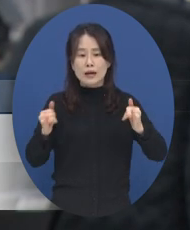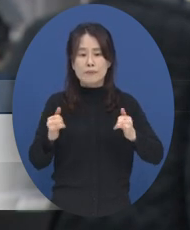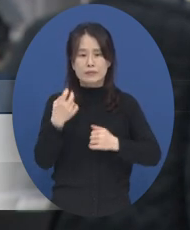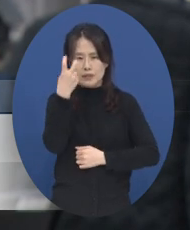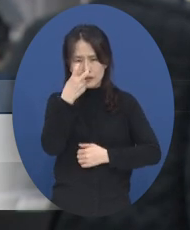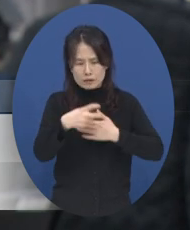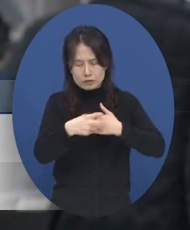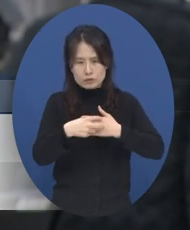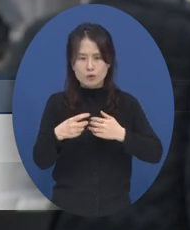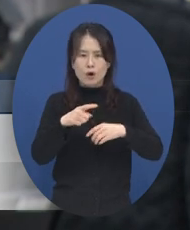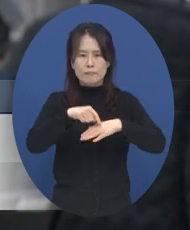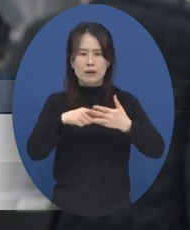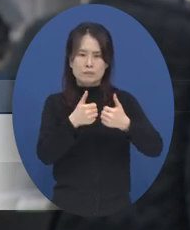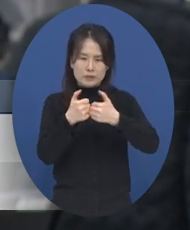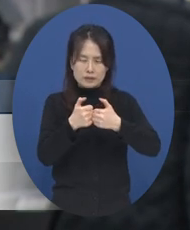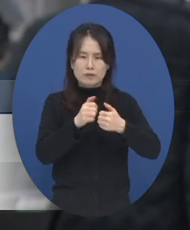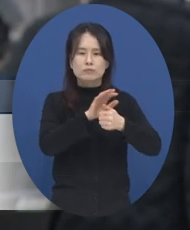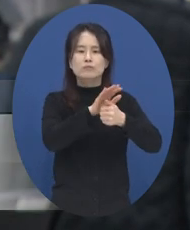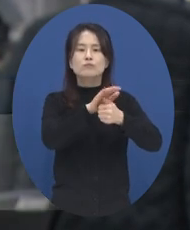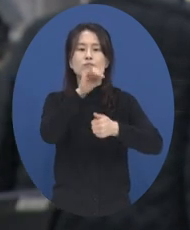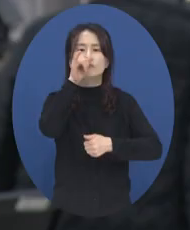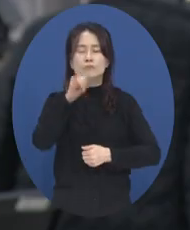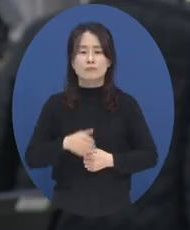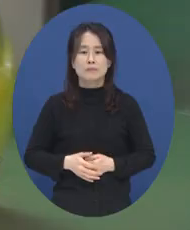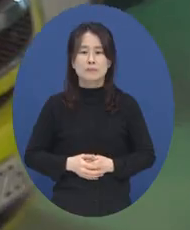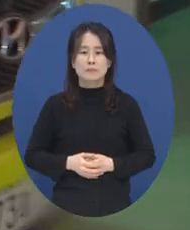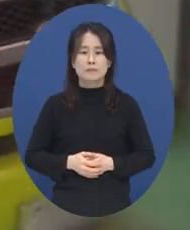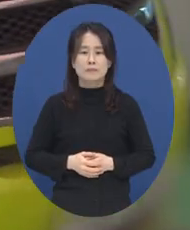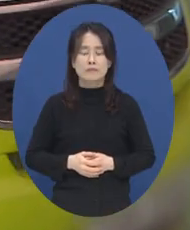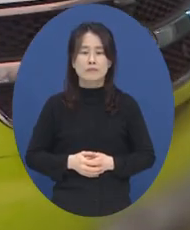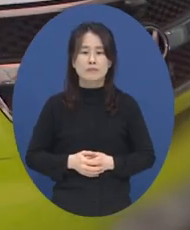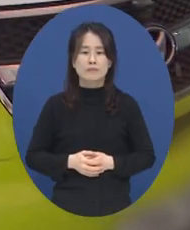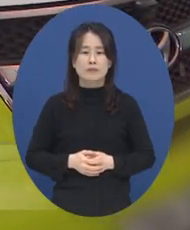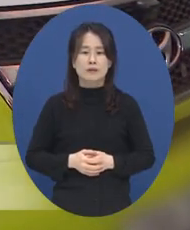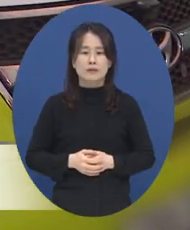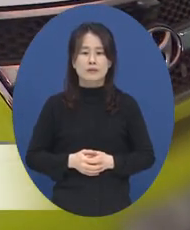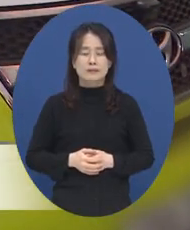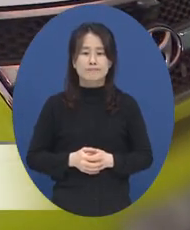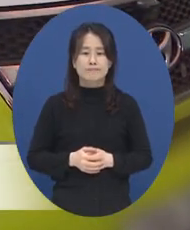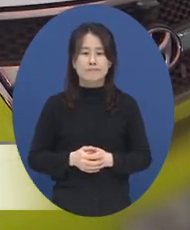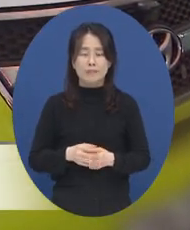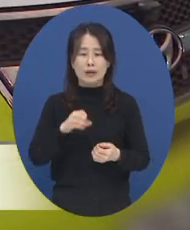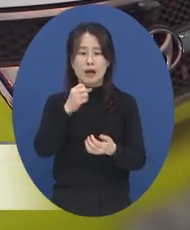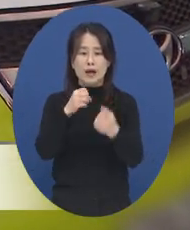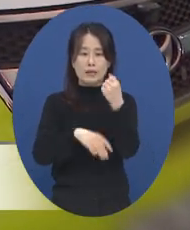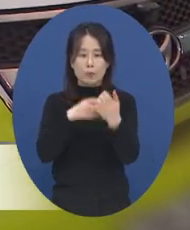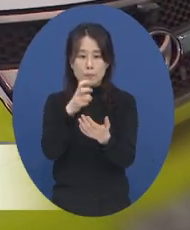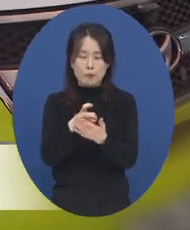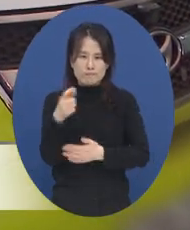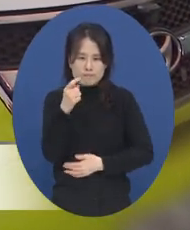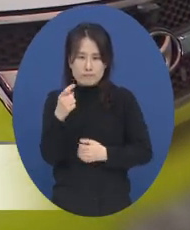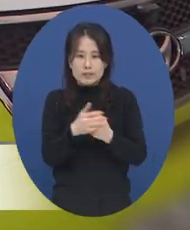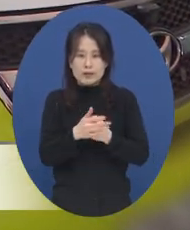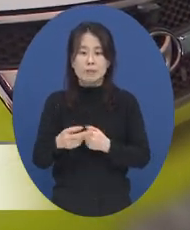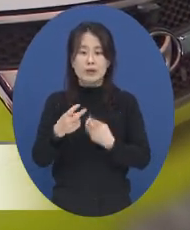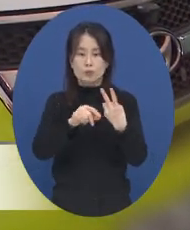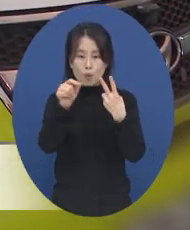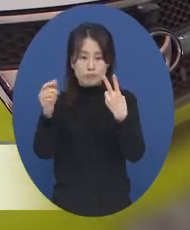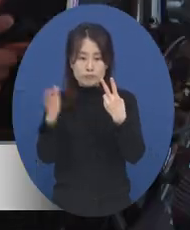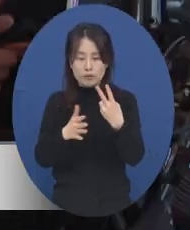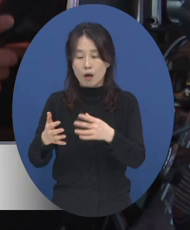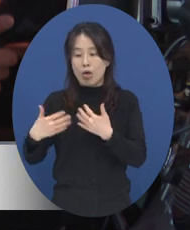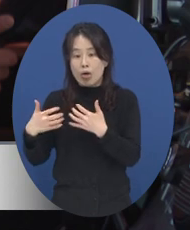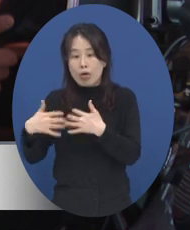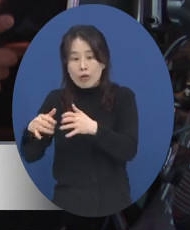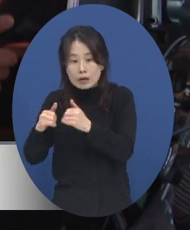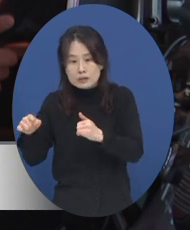7주 나 심리상담 쪽으로 대응을 하고 있습니까 소방 기본법 강화로 올해 1월부터는 가해자가 심신미약 짜라고